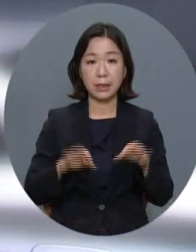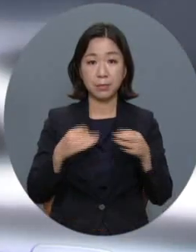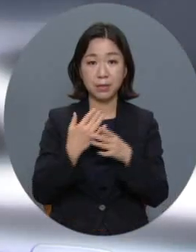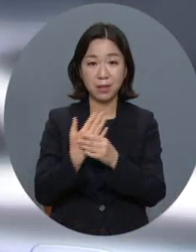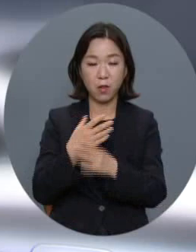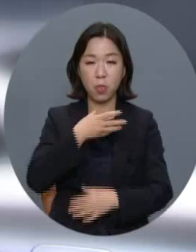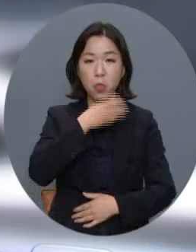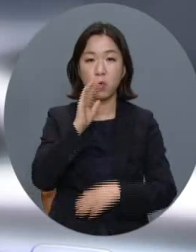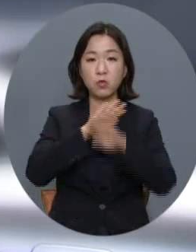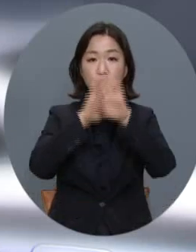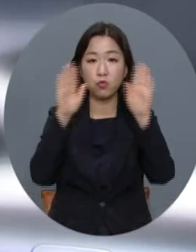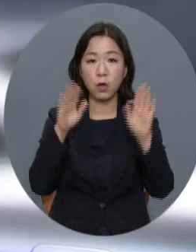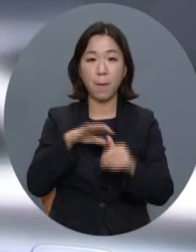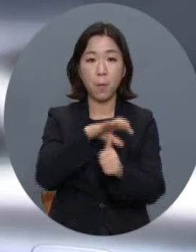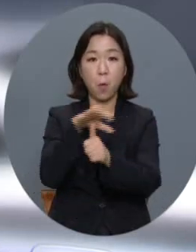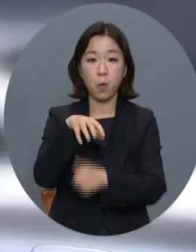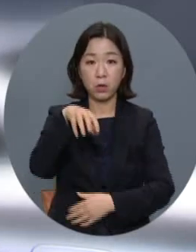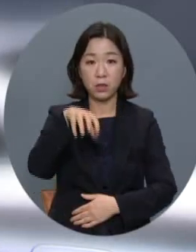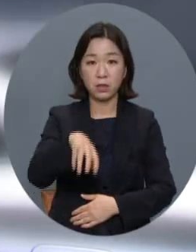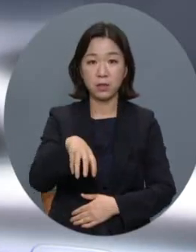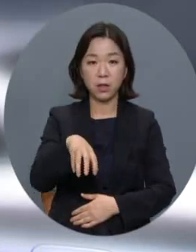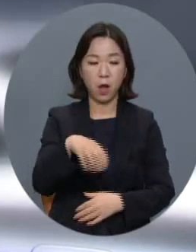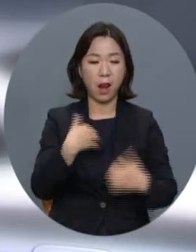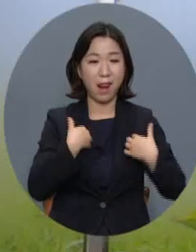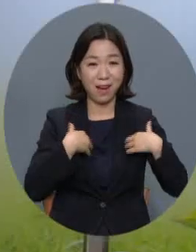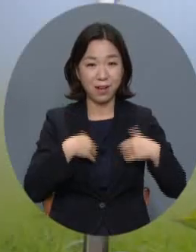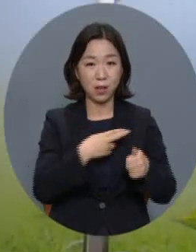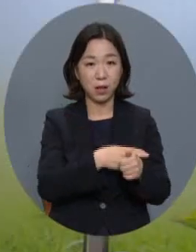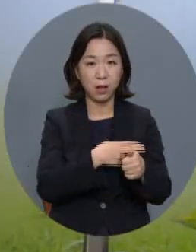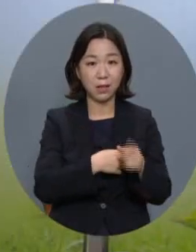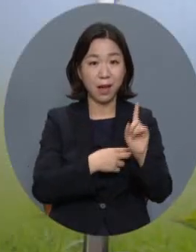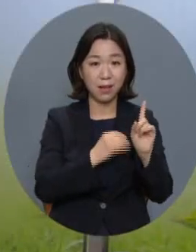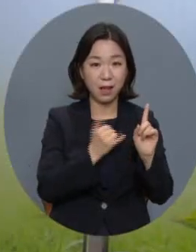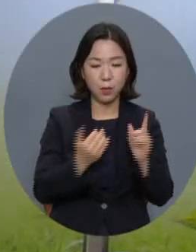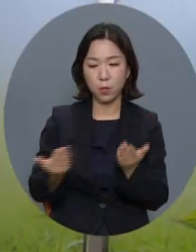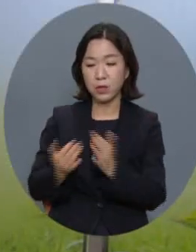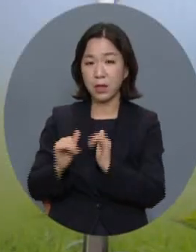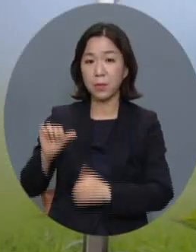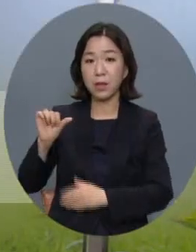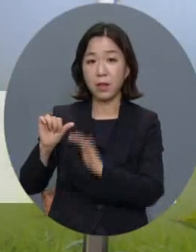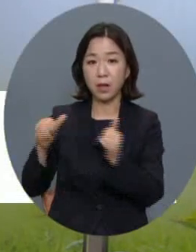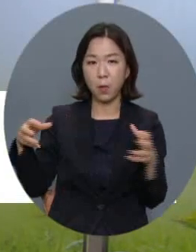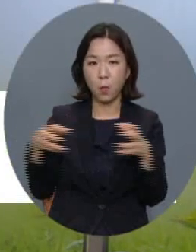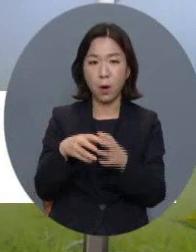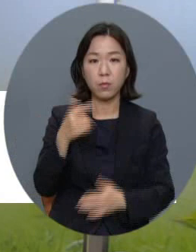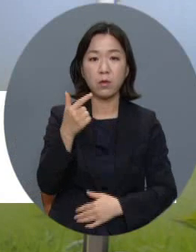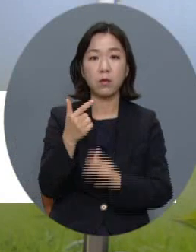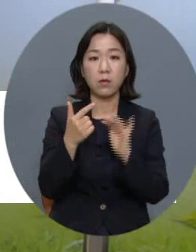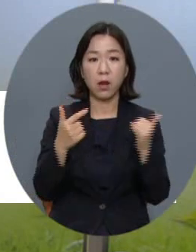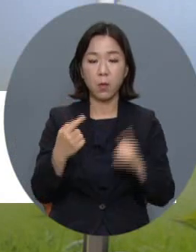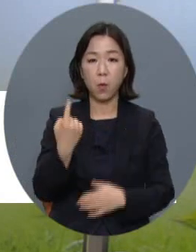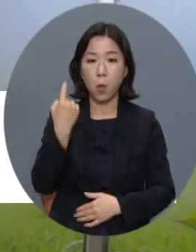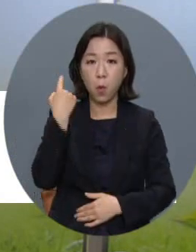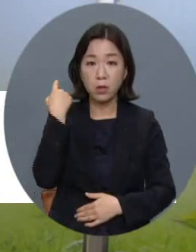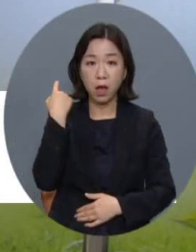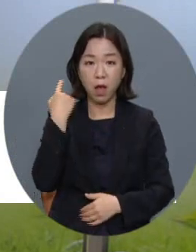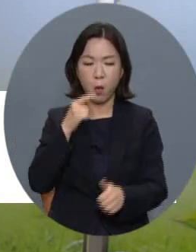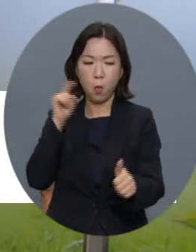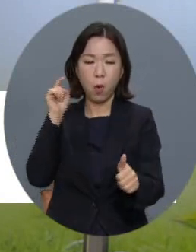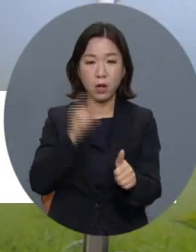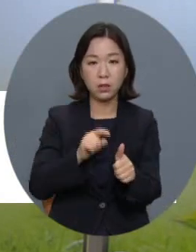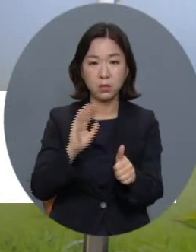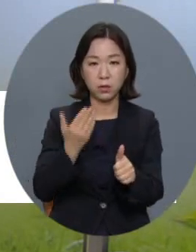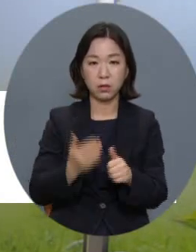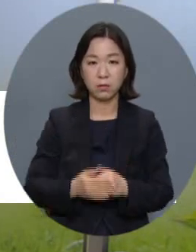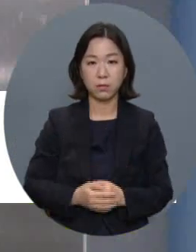김천의 한 노인 주간 보호시설에서 외부 레크레이션 강사 1명과 종사자 5명 등 6명이 어제 한꺼번에 확진